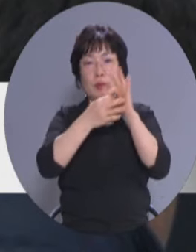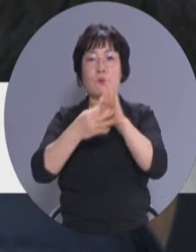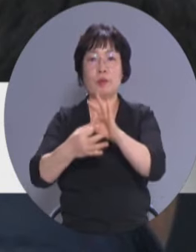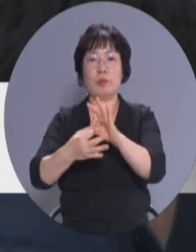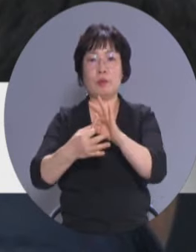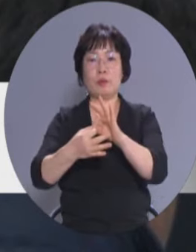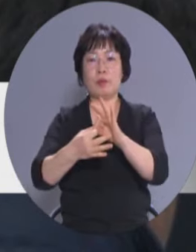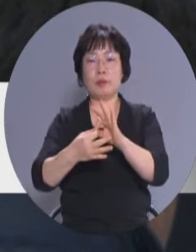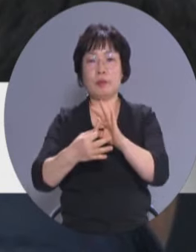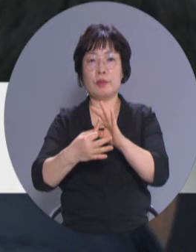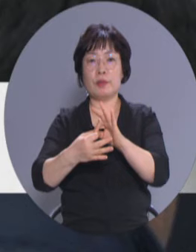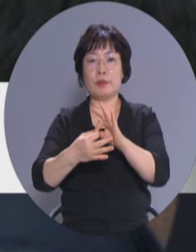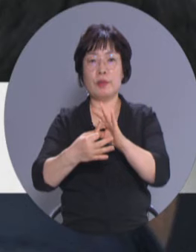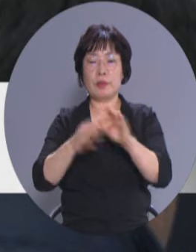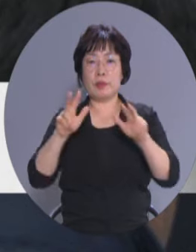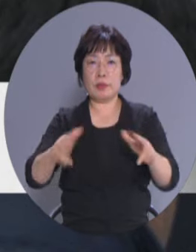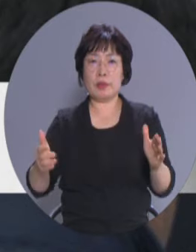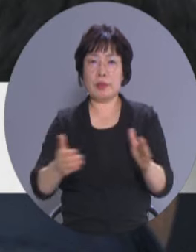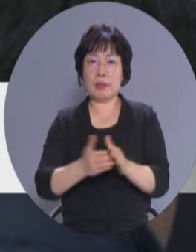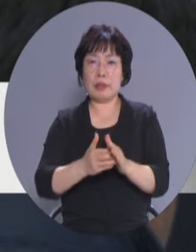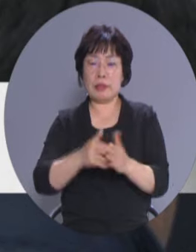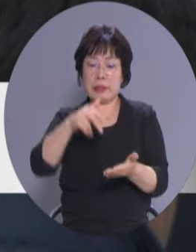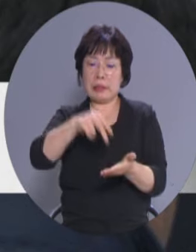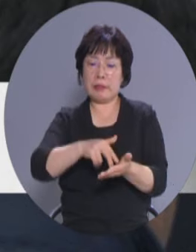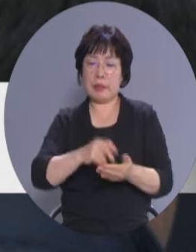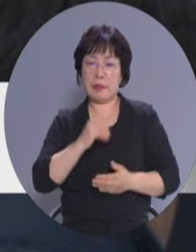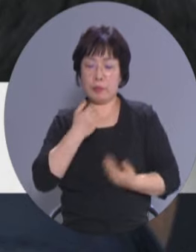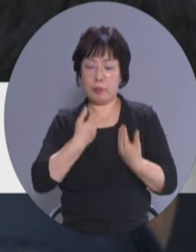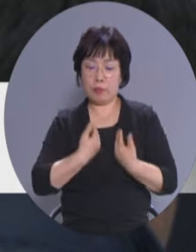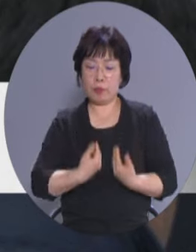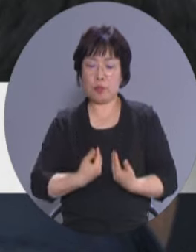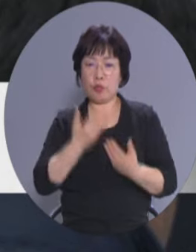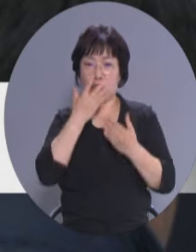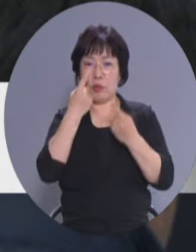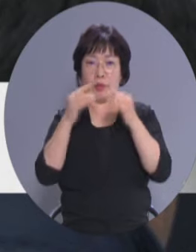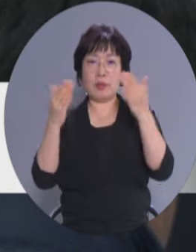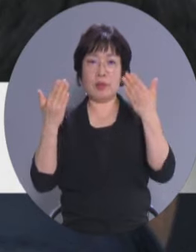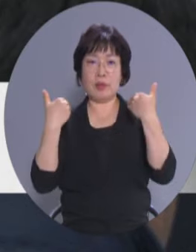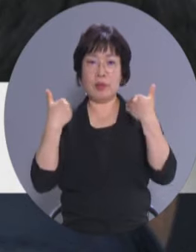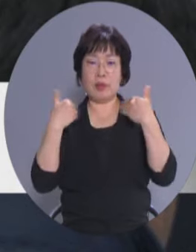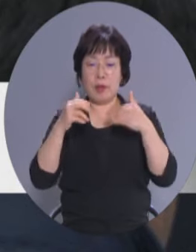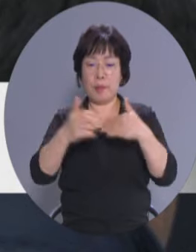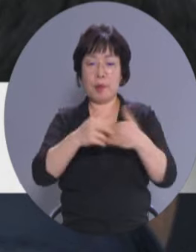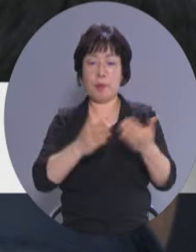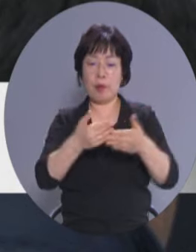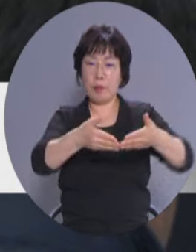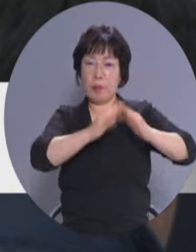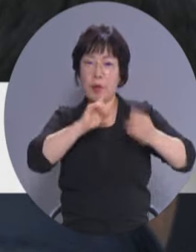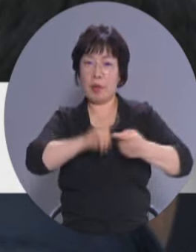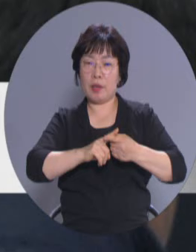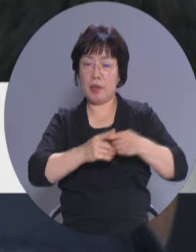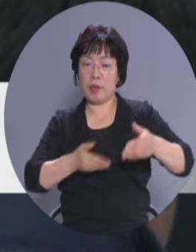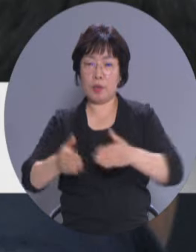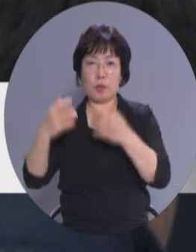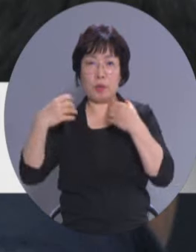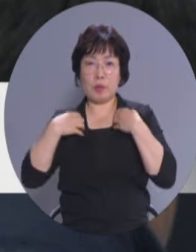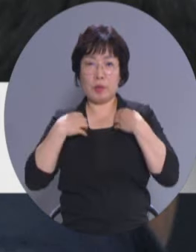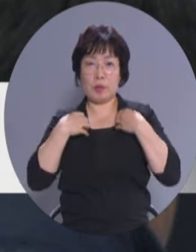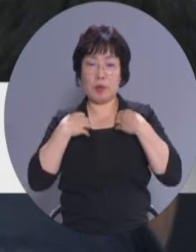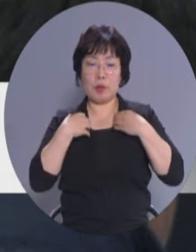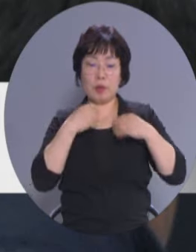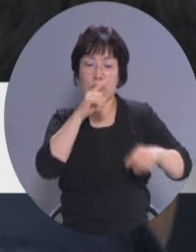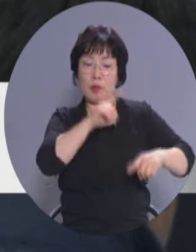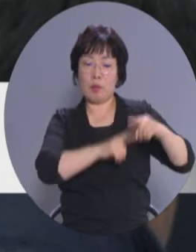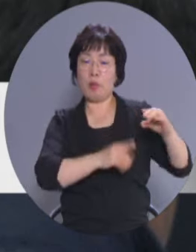고수하고 있습니다. 그동안 극도로 입장 표현을 아껴오던 순천대가 의대 유치 관련한 도의 행정이 서부권